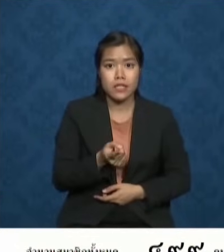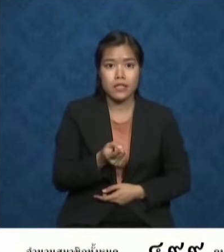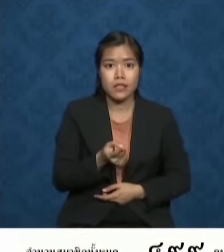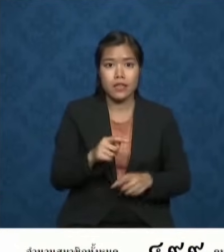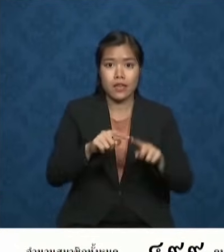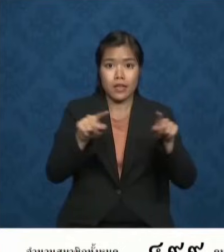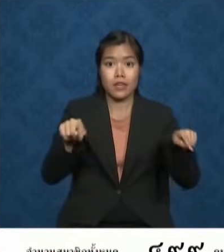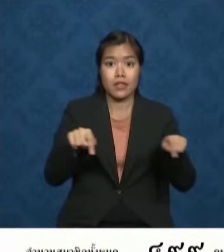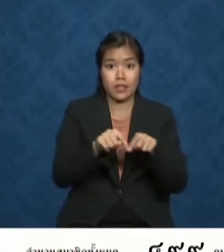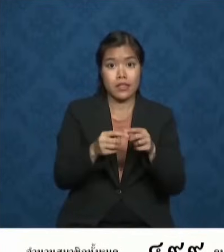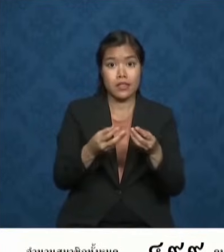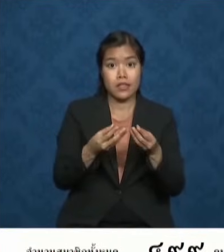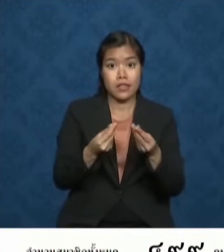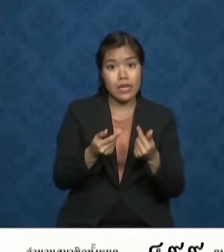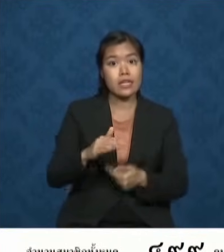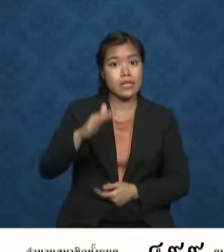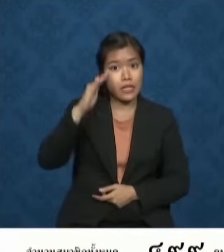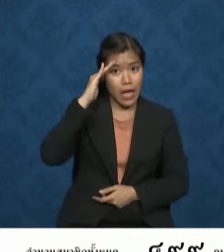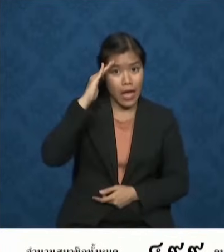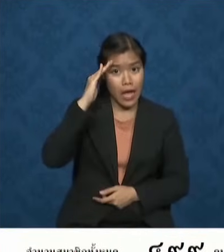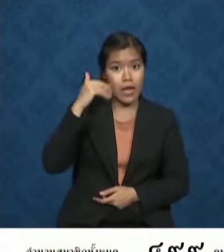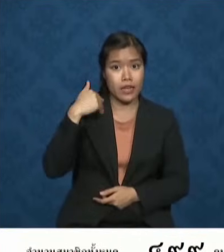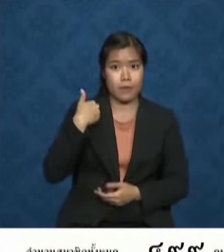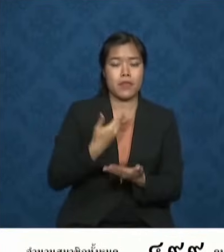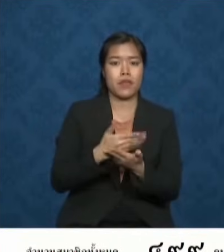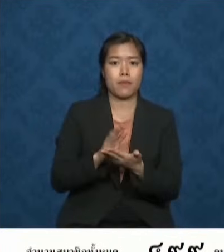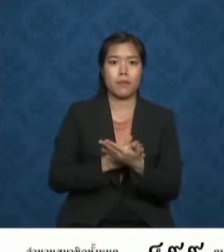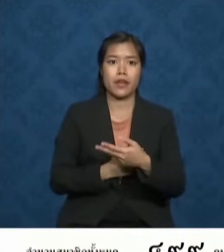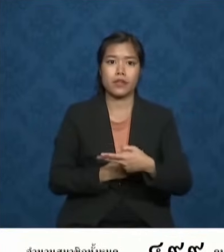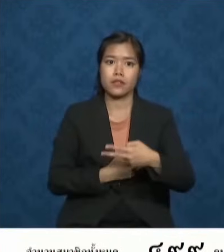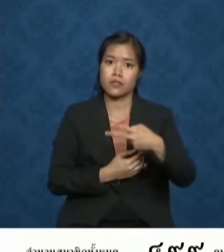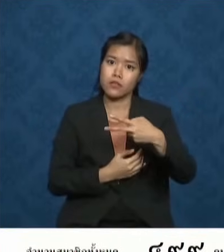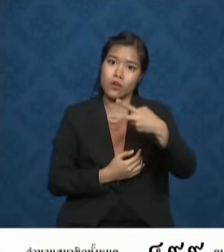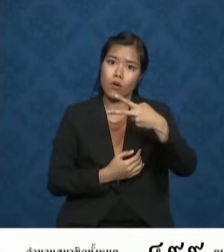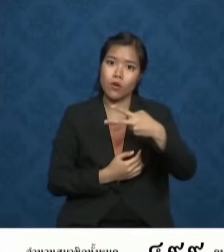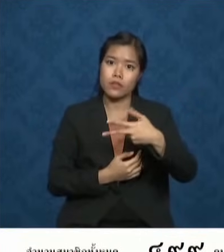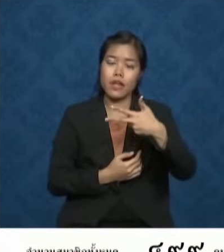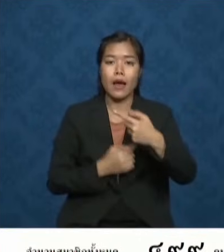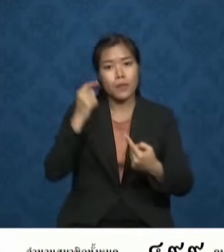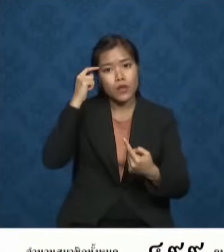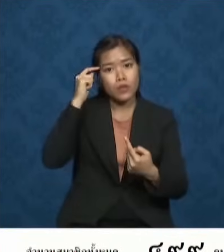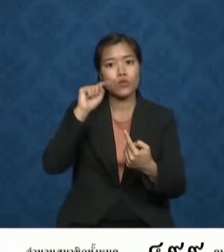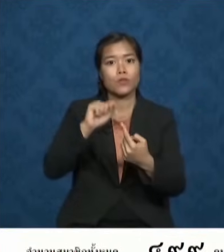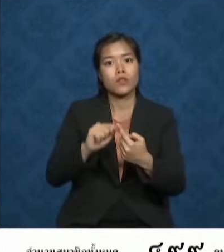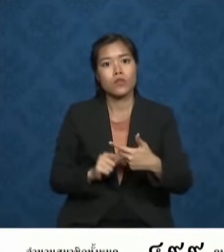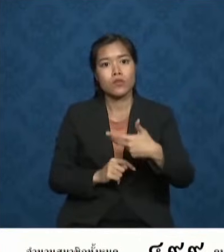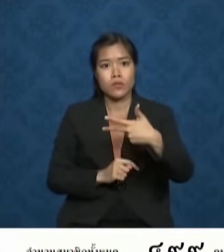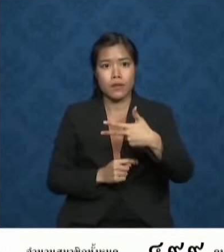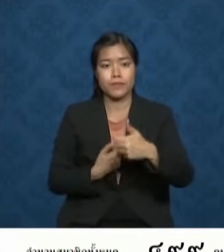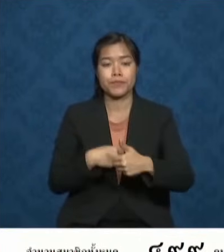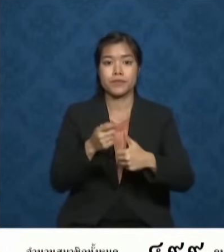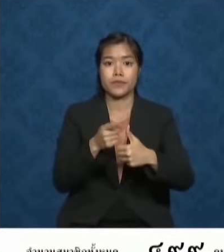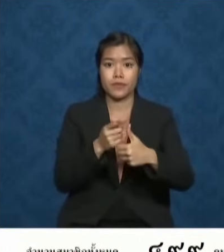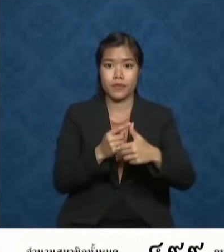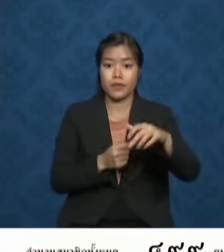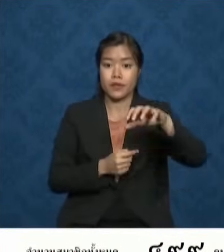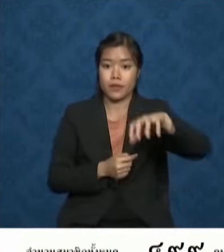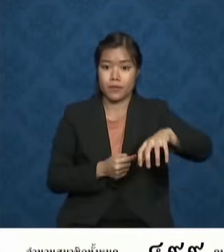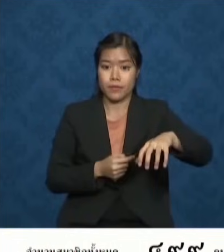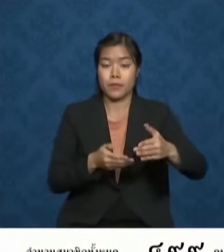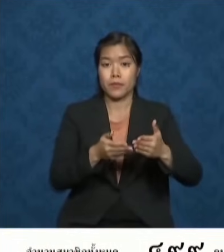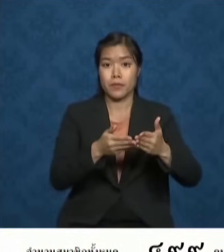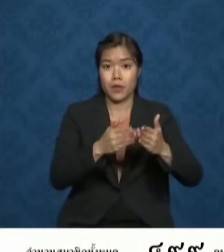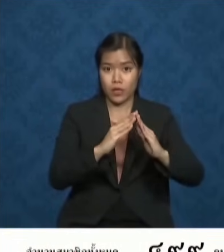ารมันจะมีอยู่2รายการใหญ่ๆที่เขาต้องทํา3วัตถุประสงค์1ใช้ตั้งหน่วยใช้ตั้งห